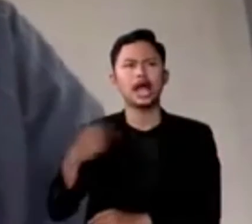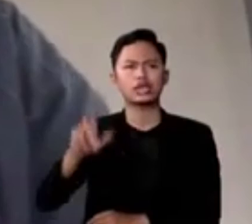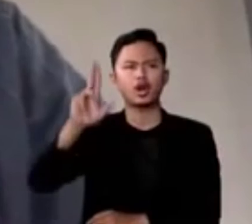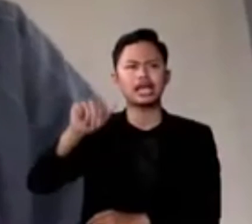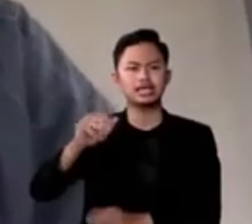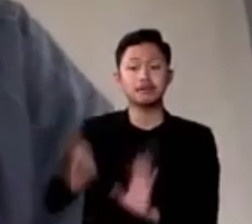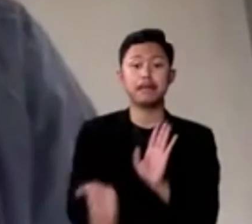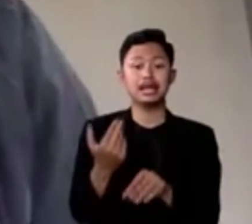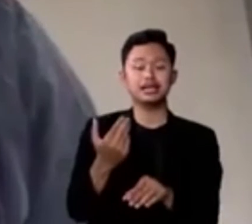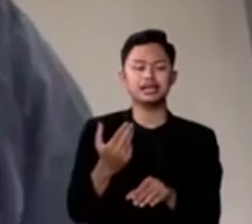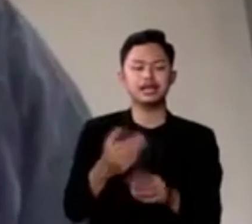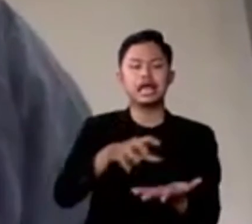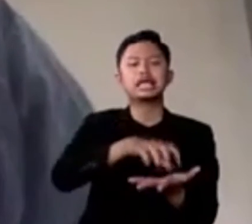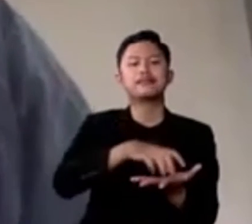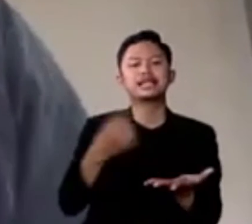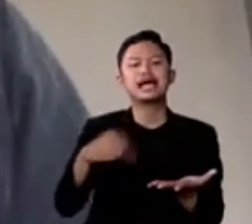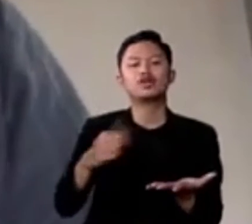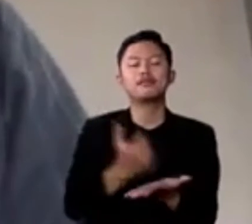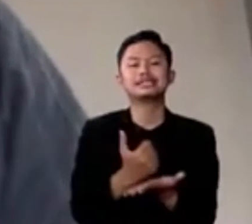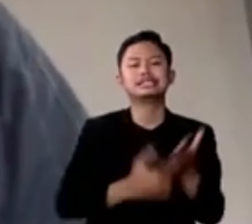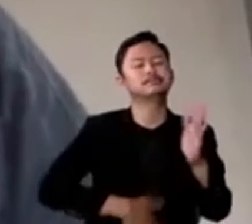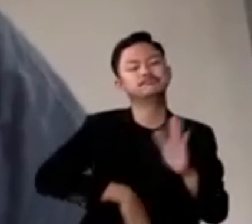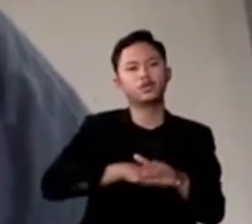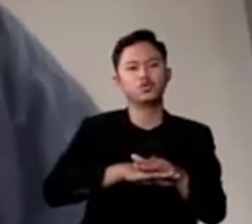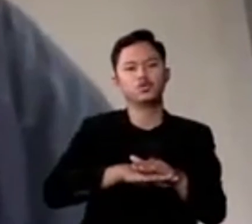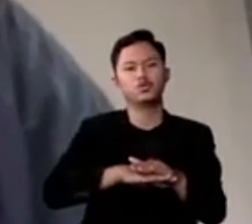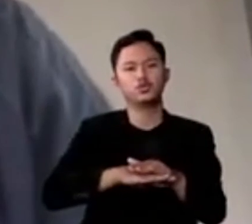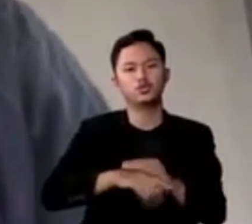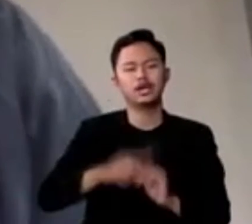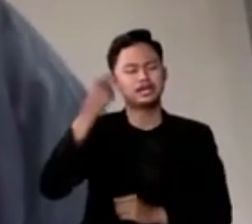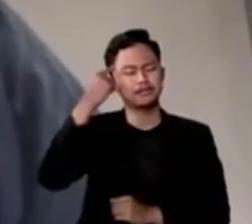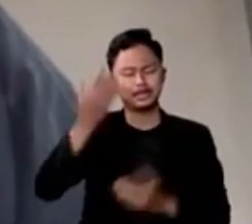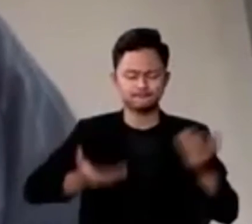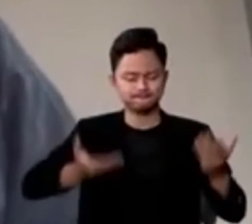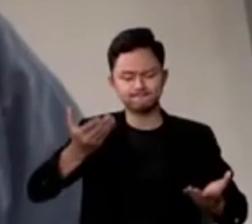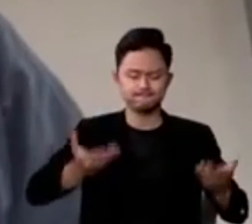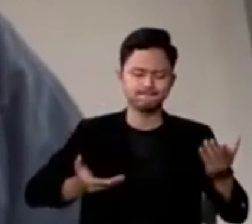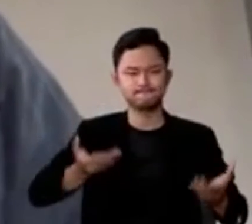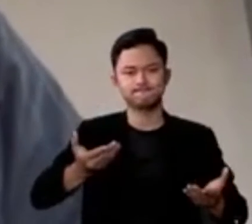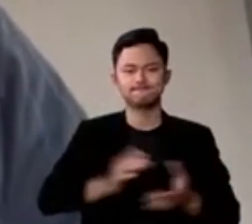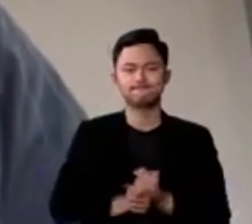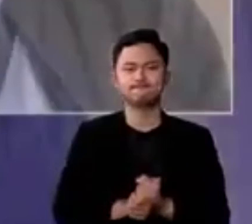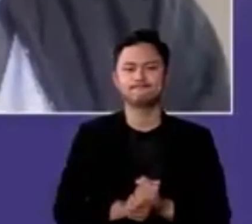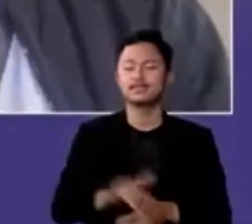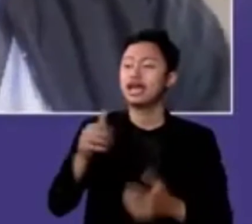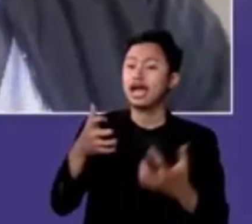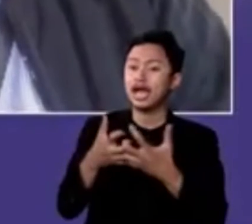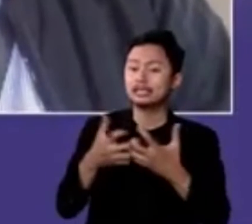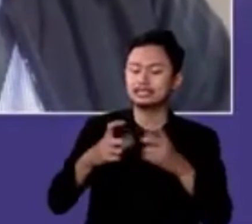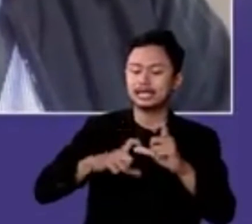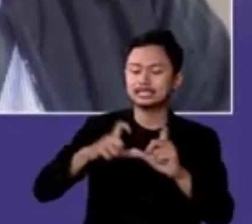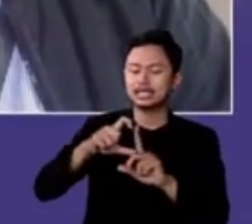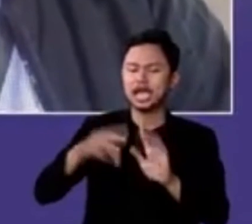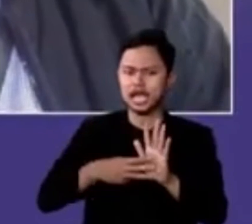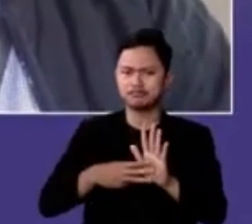lagi itu akan penuh lagi semuanya kita kita ini adaptasi ini juga dilakukan untuk sisi SDM